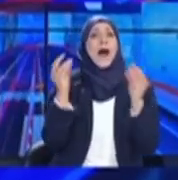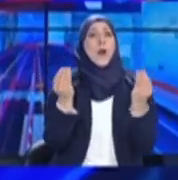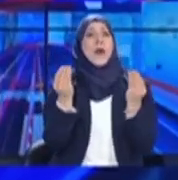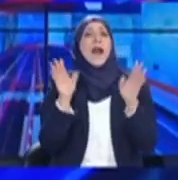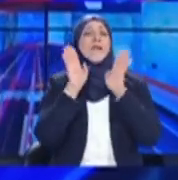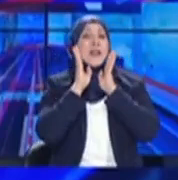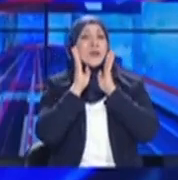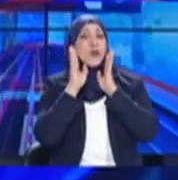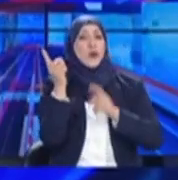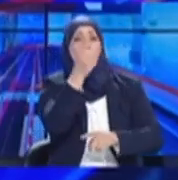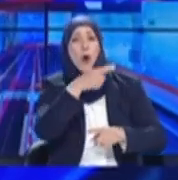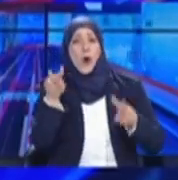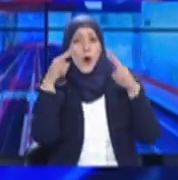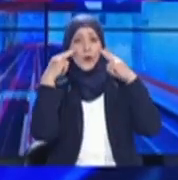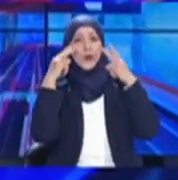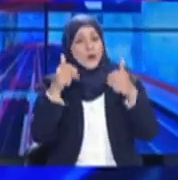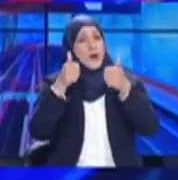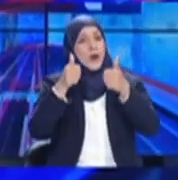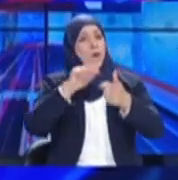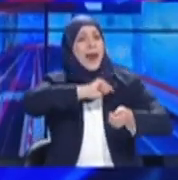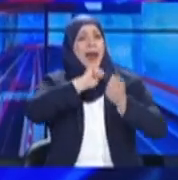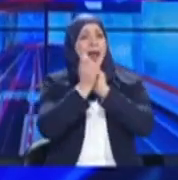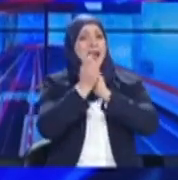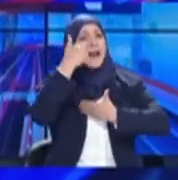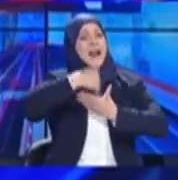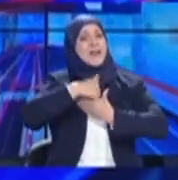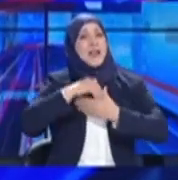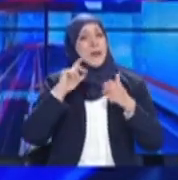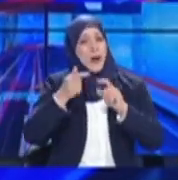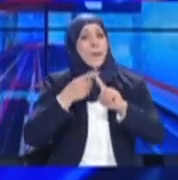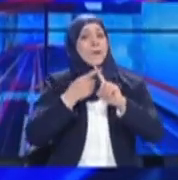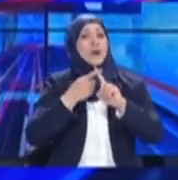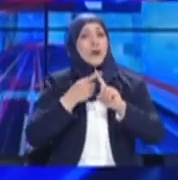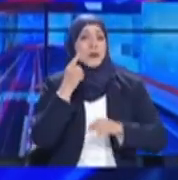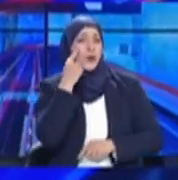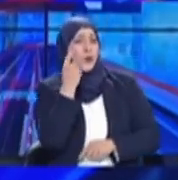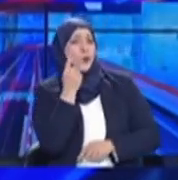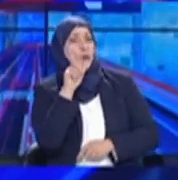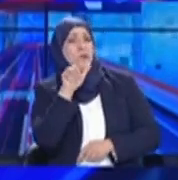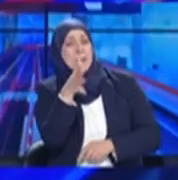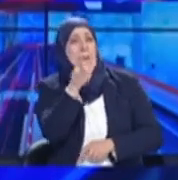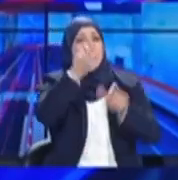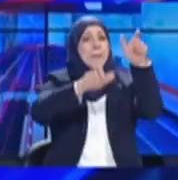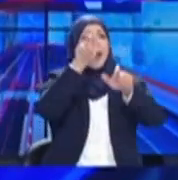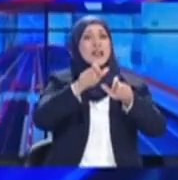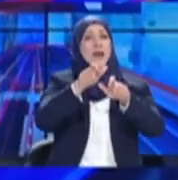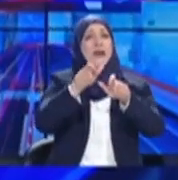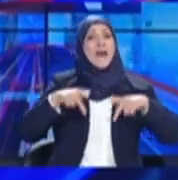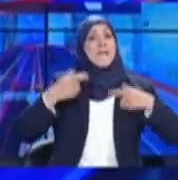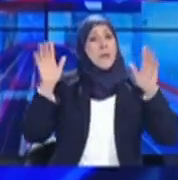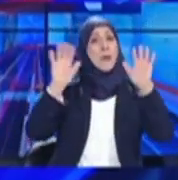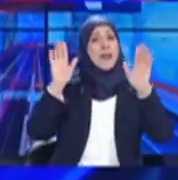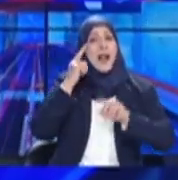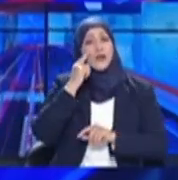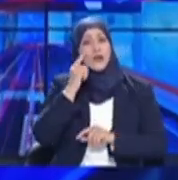الفيسبوك في هذه اللحظات اريد ان بعض الفنانين ظهر بيحكي مع الناس خطره